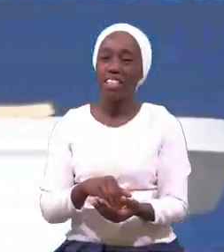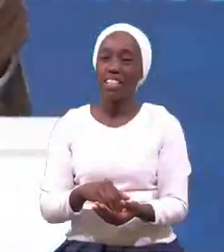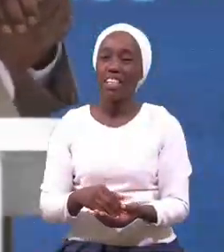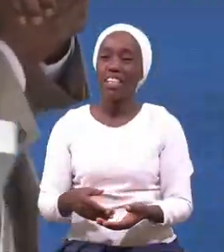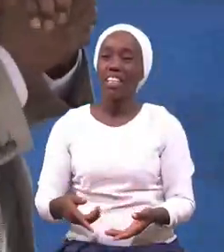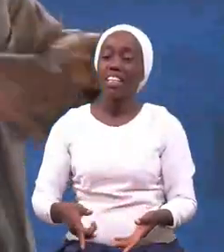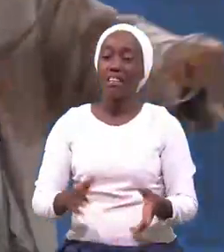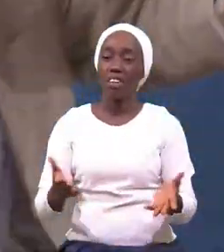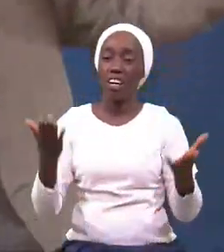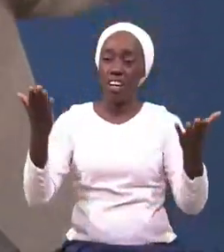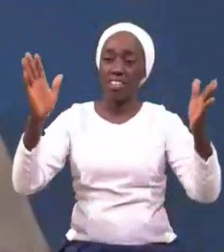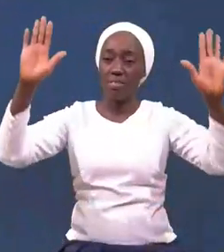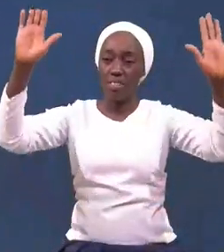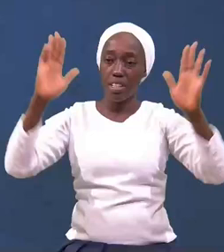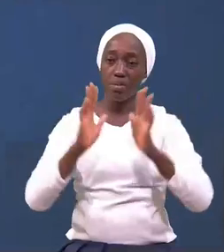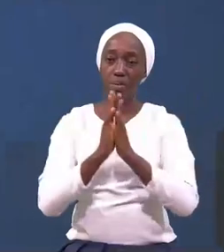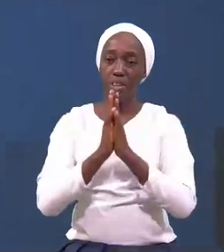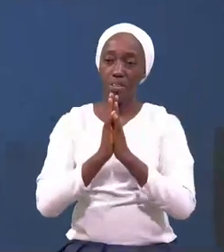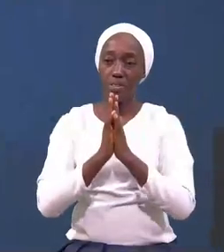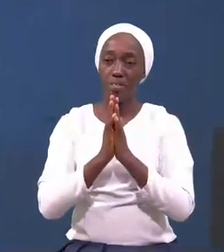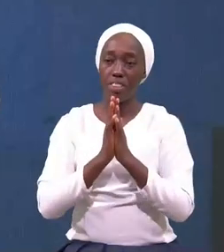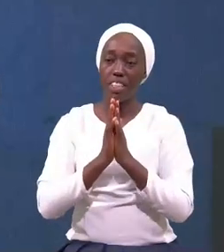Levez vos mains et prions ensemble.